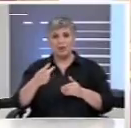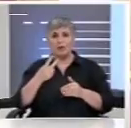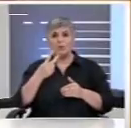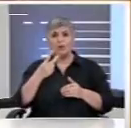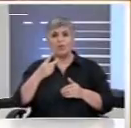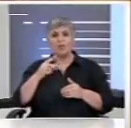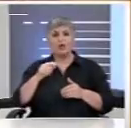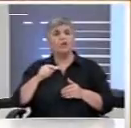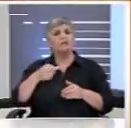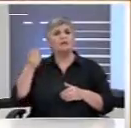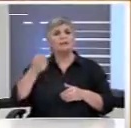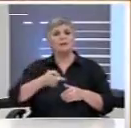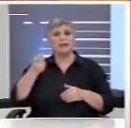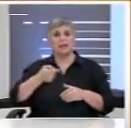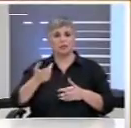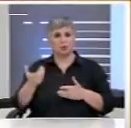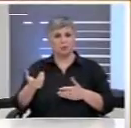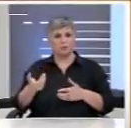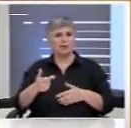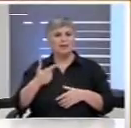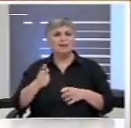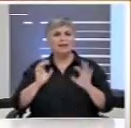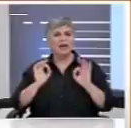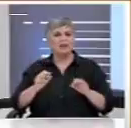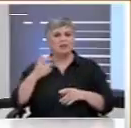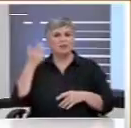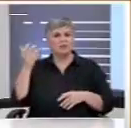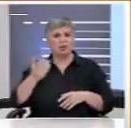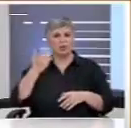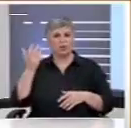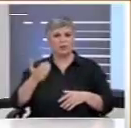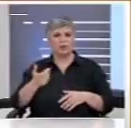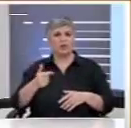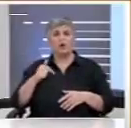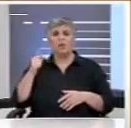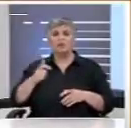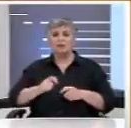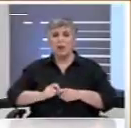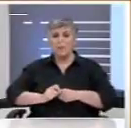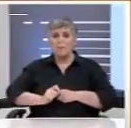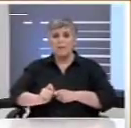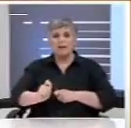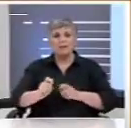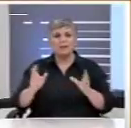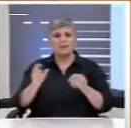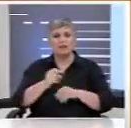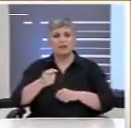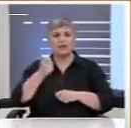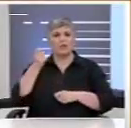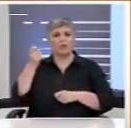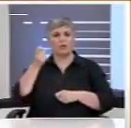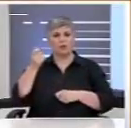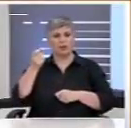αυτό το 2%? Καταρχάς δίνει πραγματικότητα στα μεσοπρόθεσμα μέτρα για το χρέος. Γιατί αν